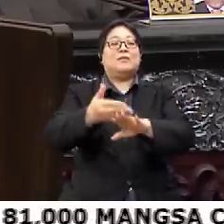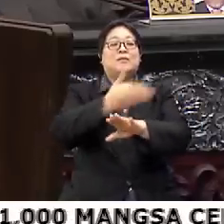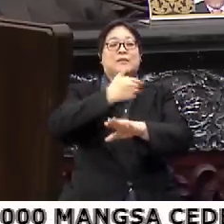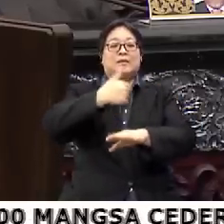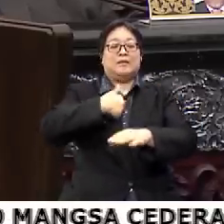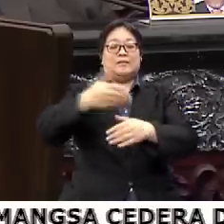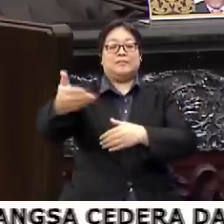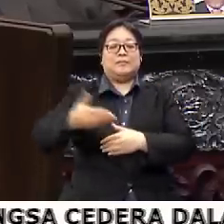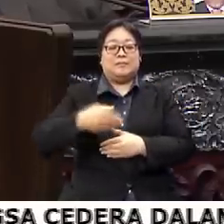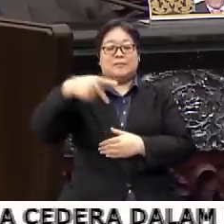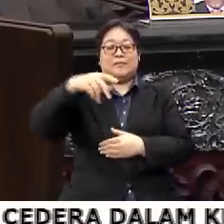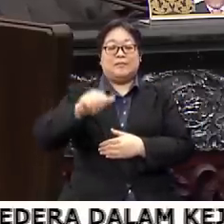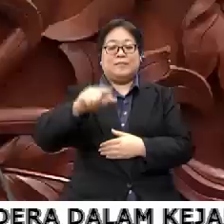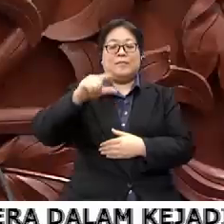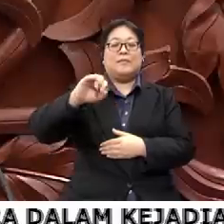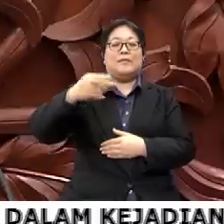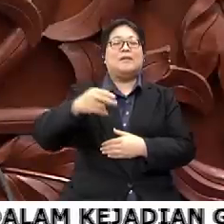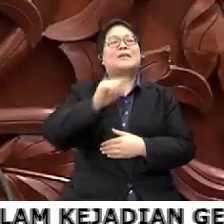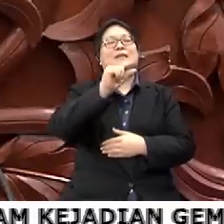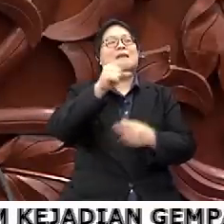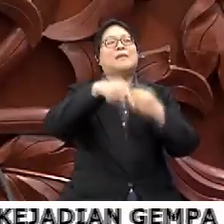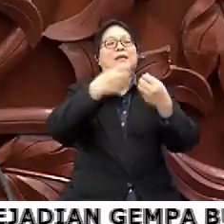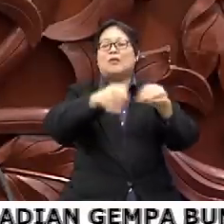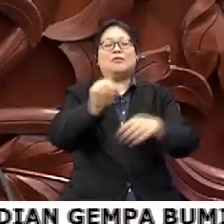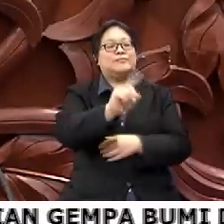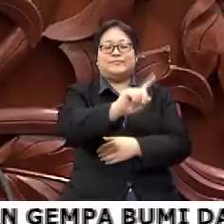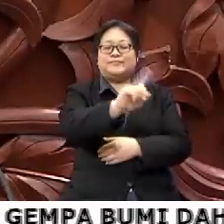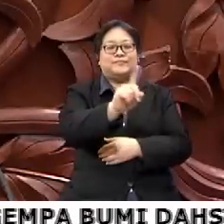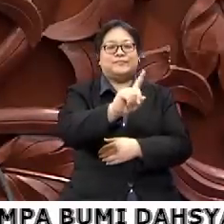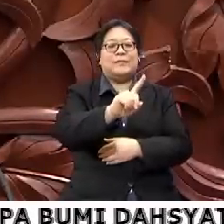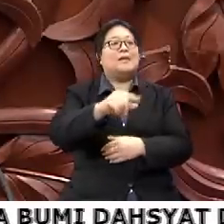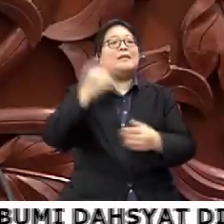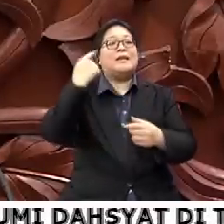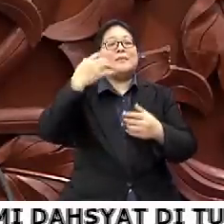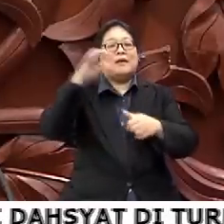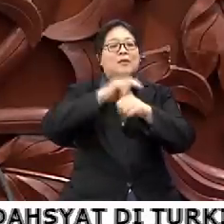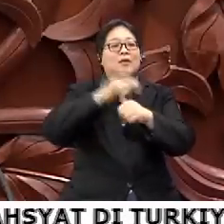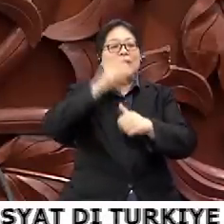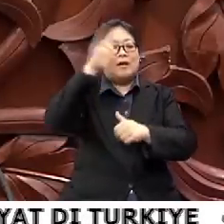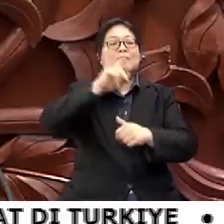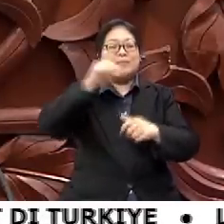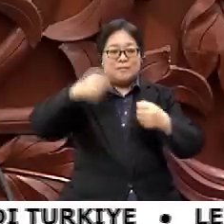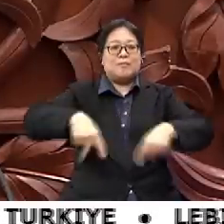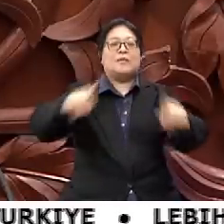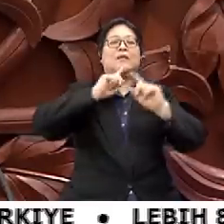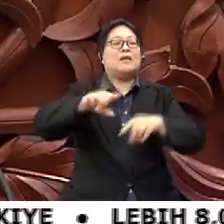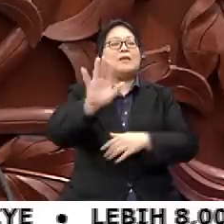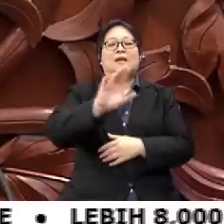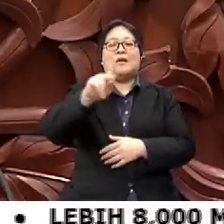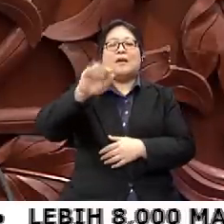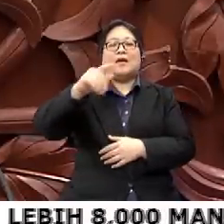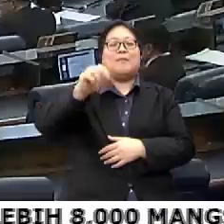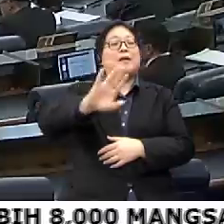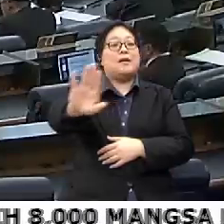saya menjemput Pago, minta alam sikit isu telur tadi. Tadi dah hantam kerajaan, please. Patut bagi ruang untuk Kampa, jawab. Boleh